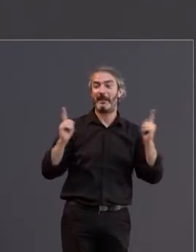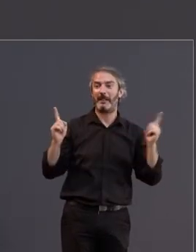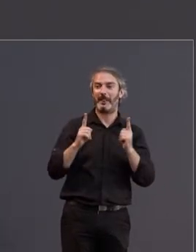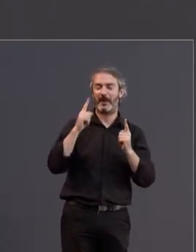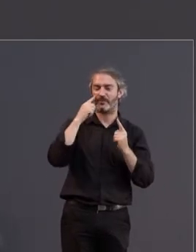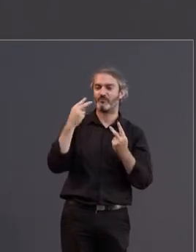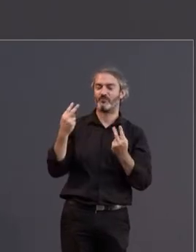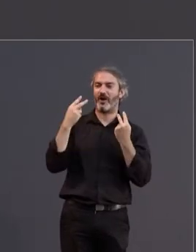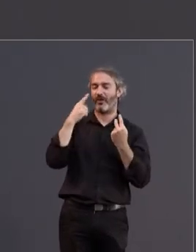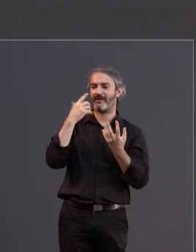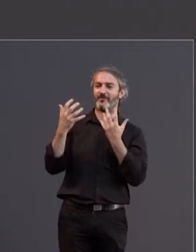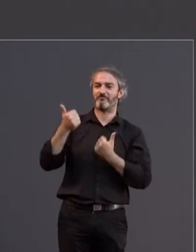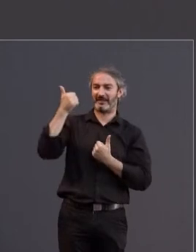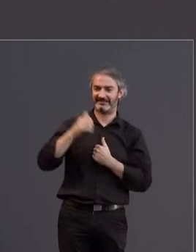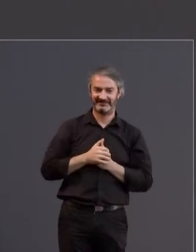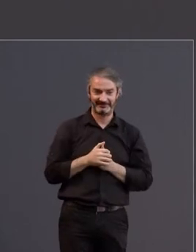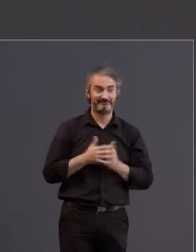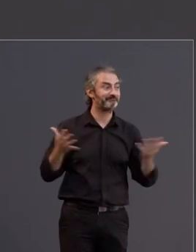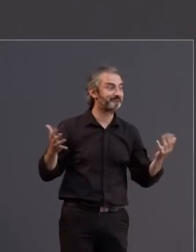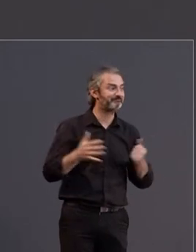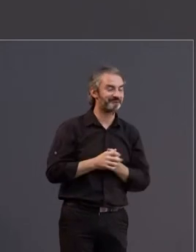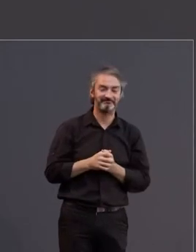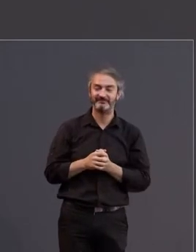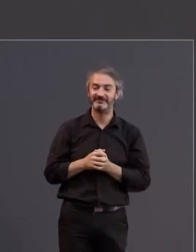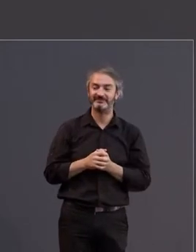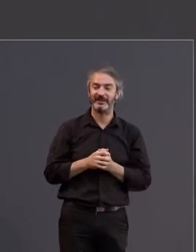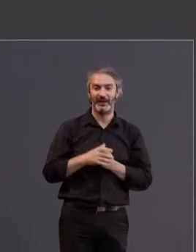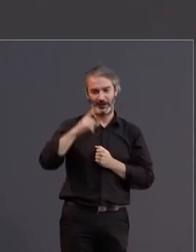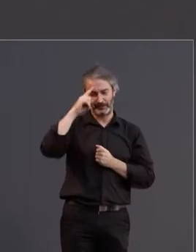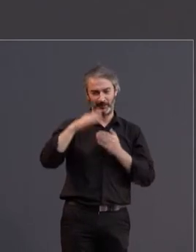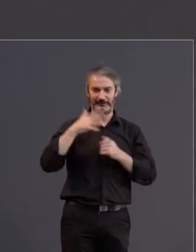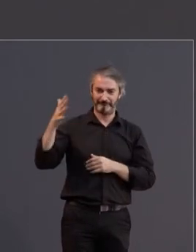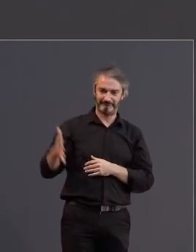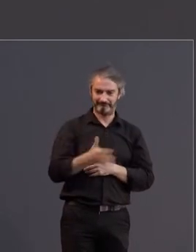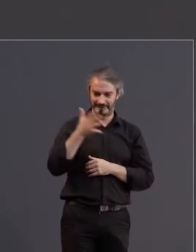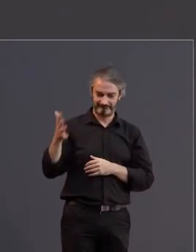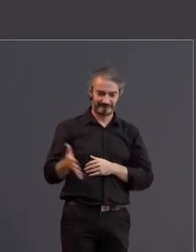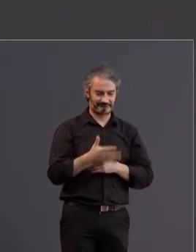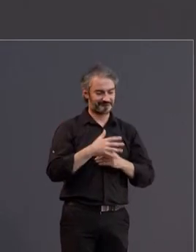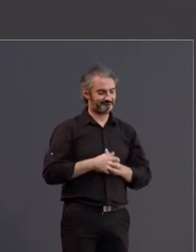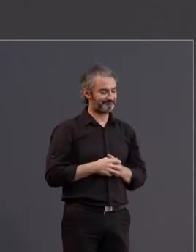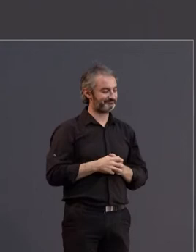més. Fan, clar. Vinga, Maria Admella Severiano.